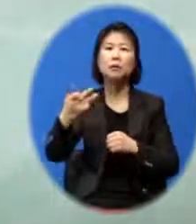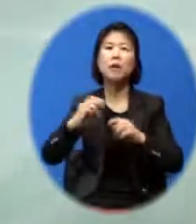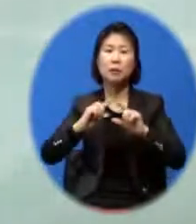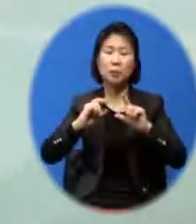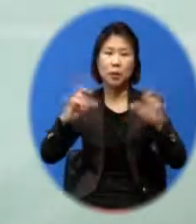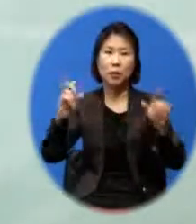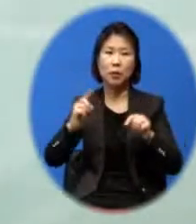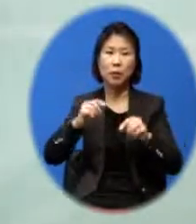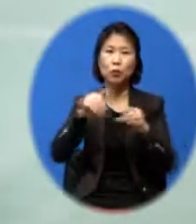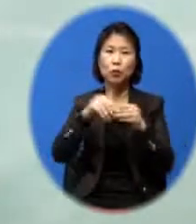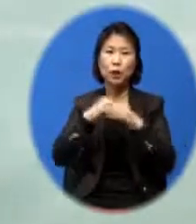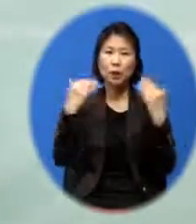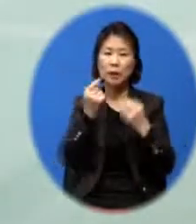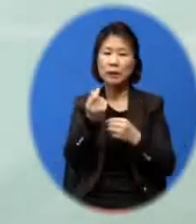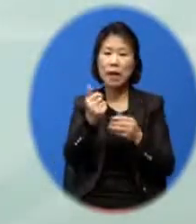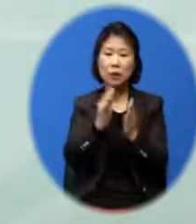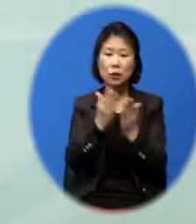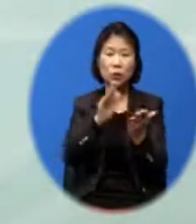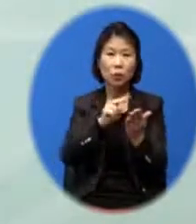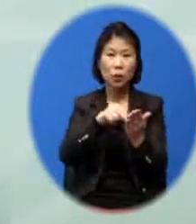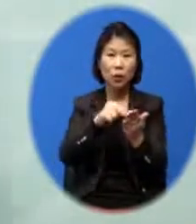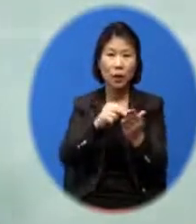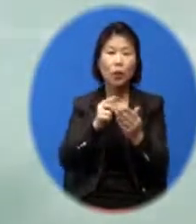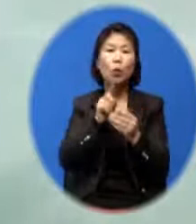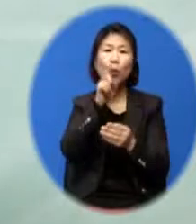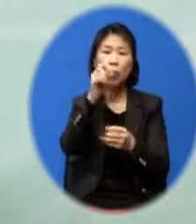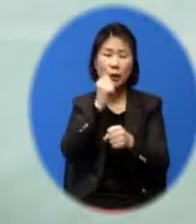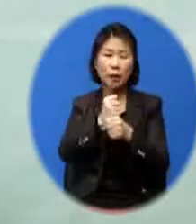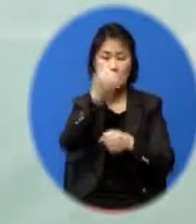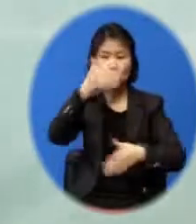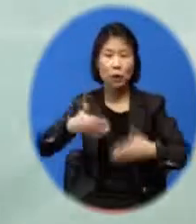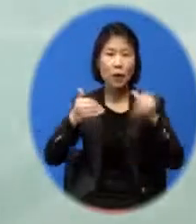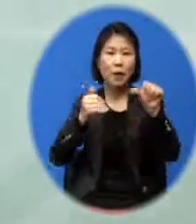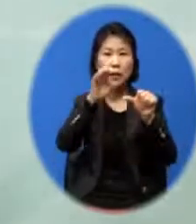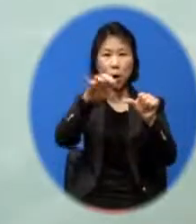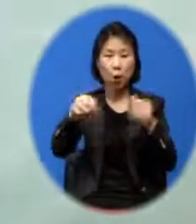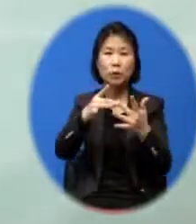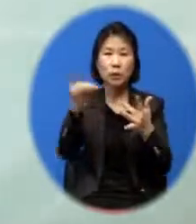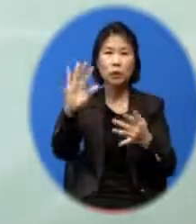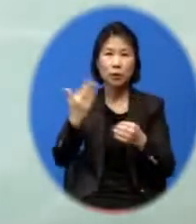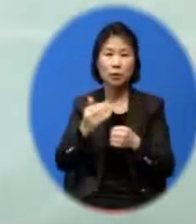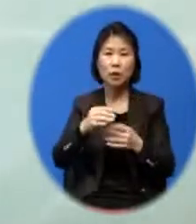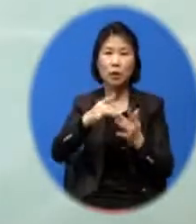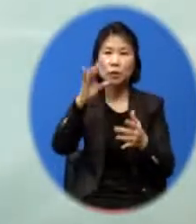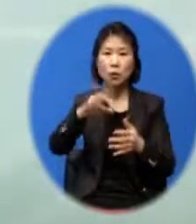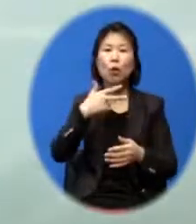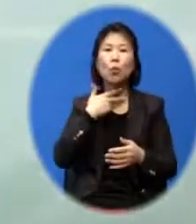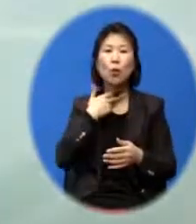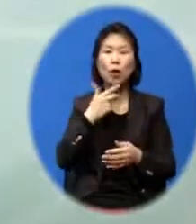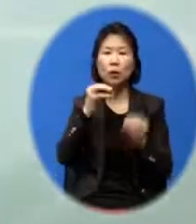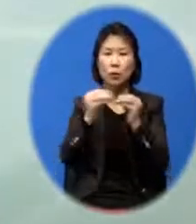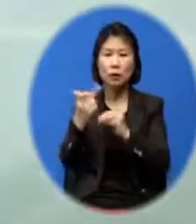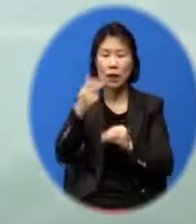2013년 문화체육관광부의 작은 도서관 조성지원 공모에 충남도내 5곳이 선정됐습니다. 선정 지역은